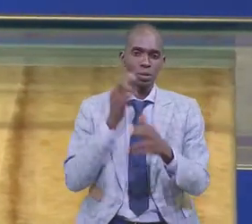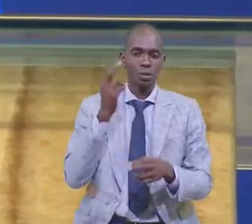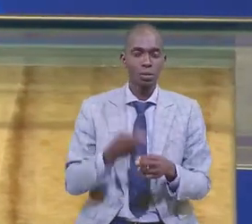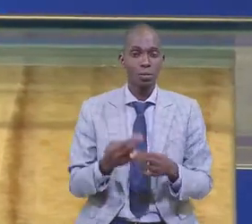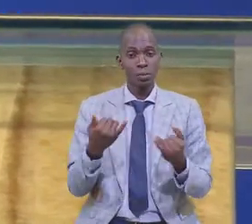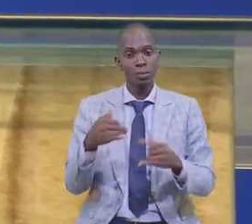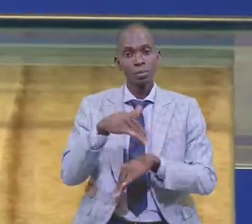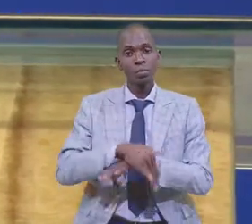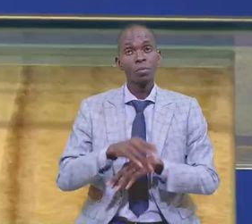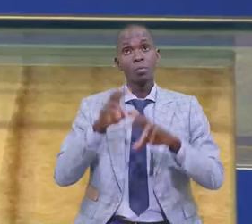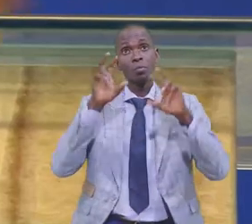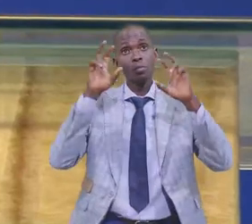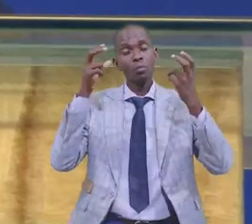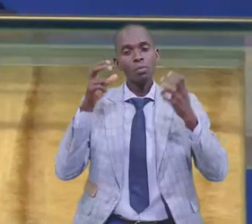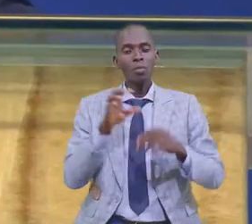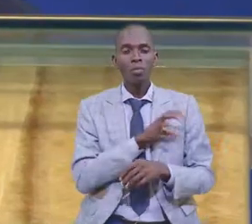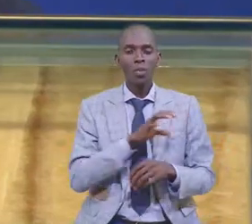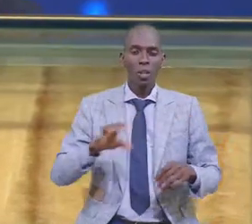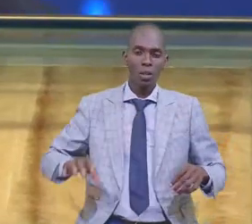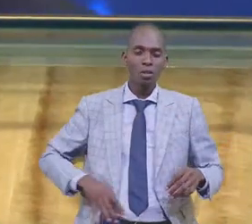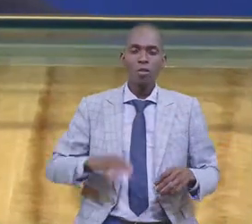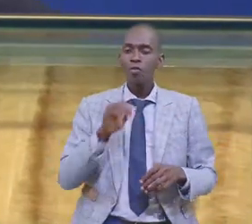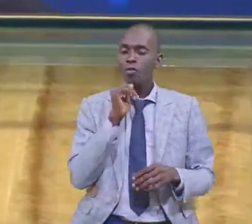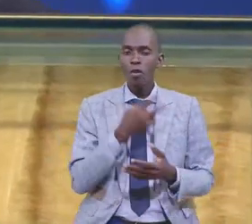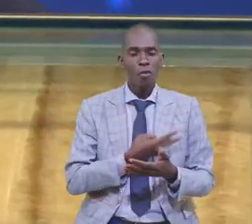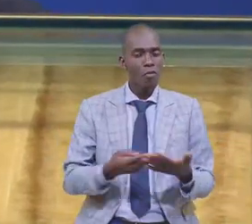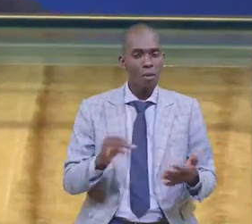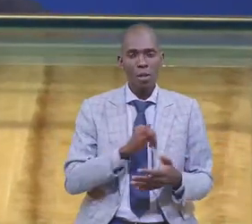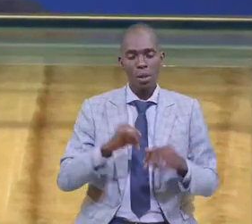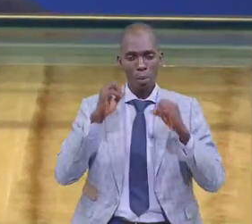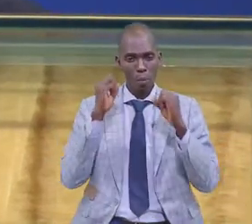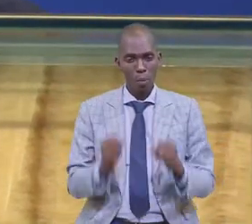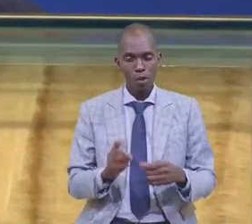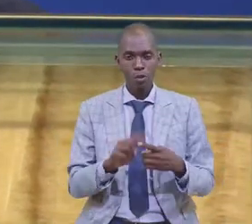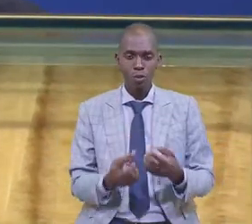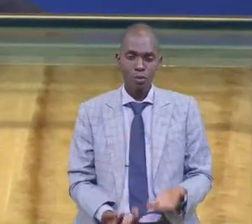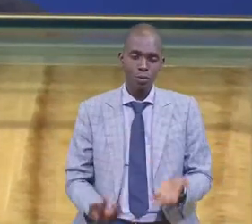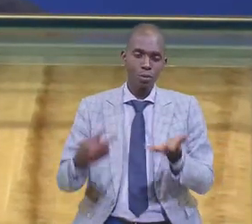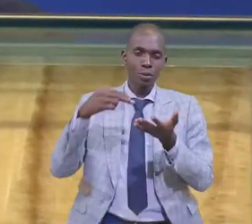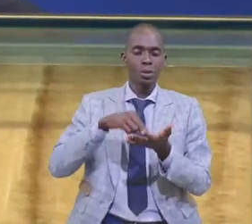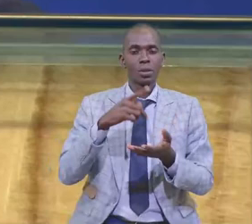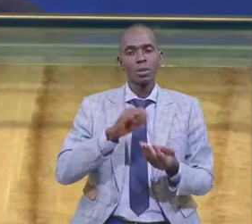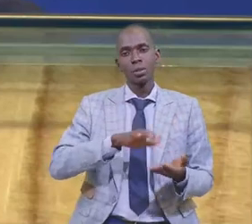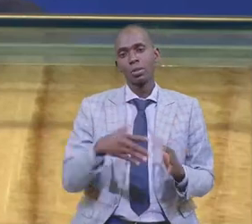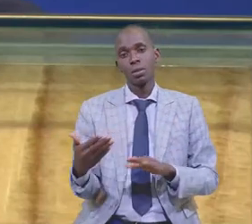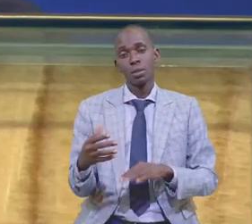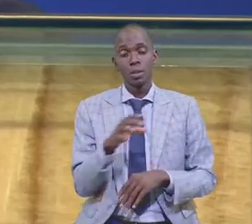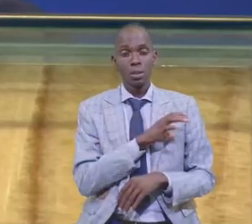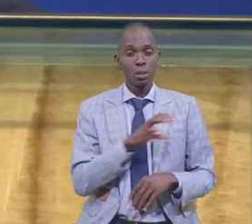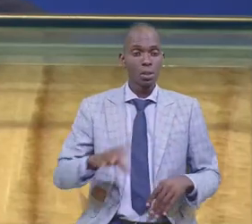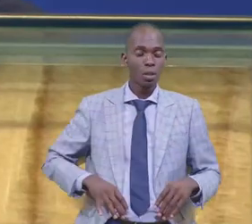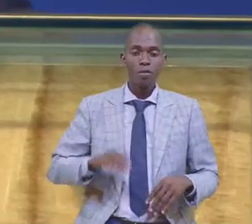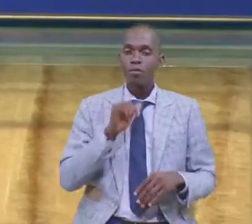allons voir le message qui est la puissance infaillible de Christ pour ressusciter les morts.